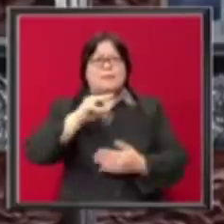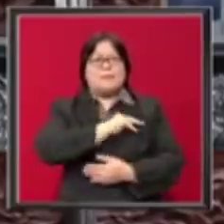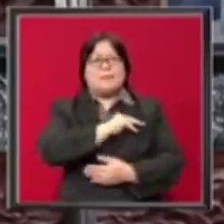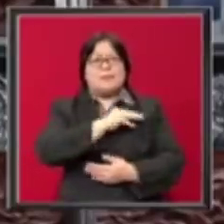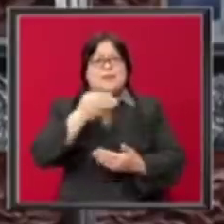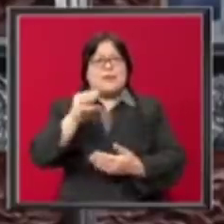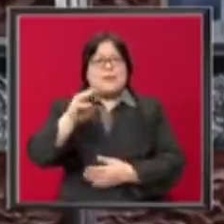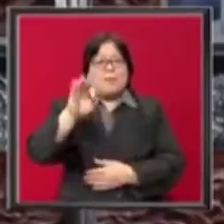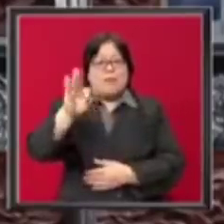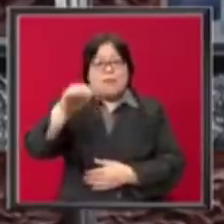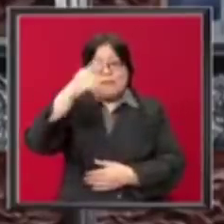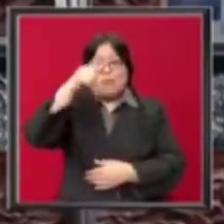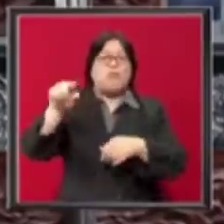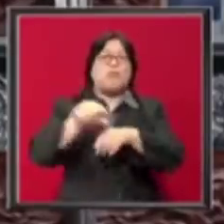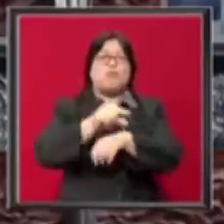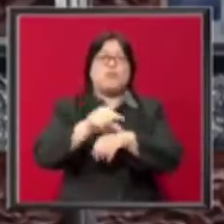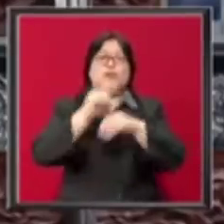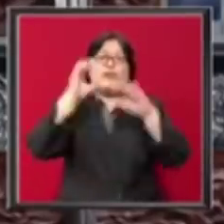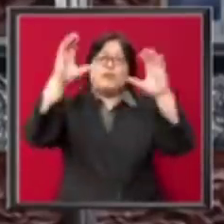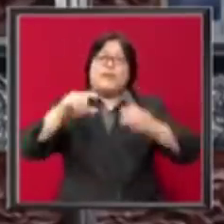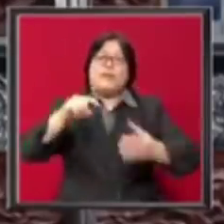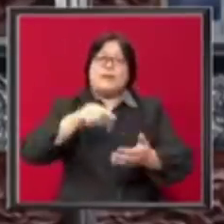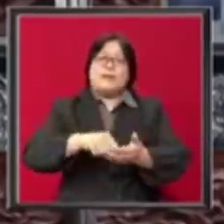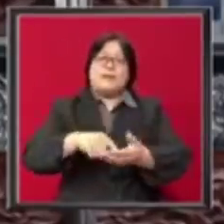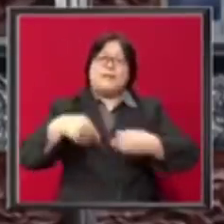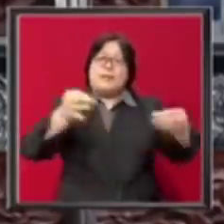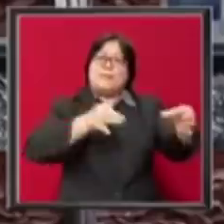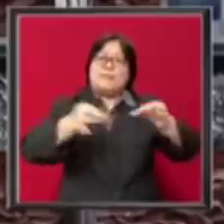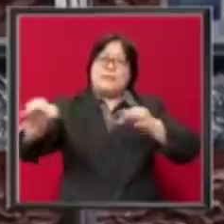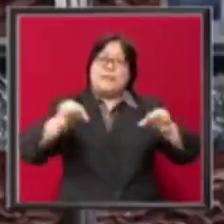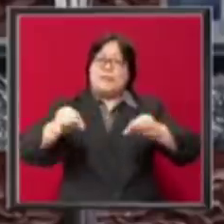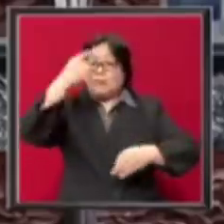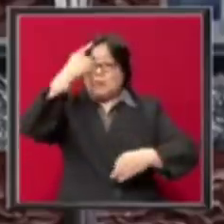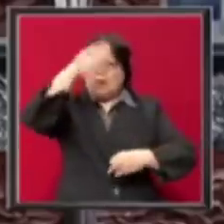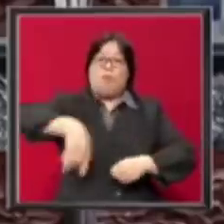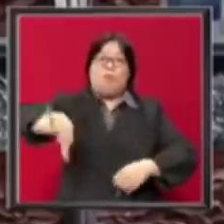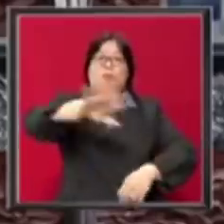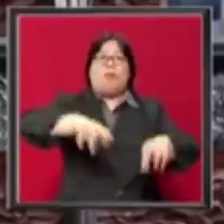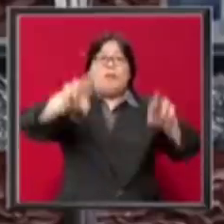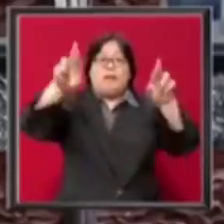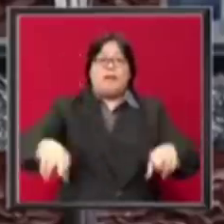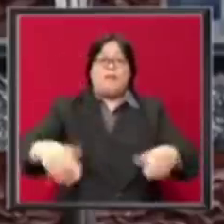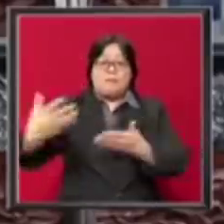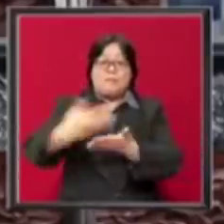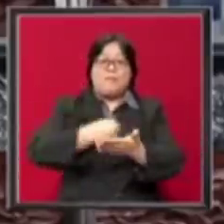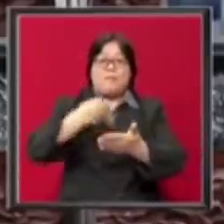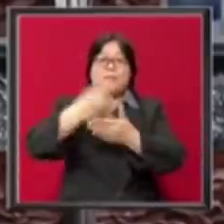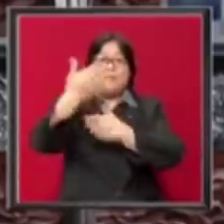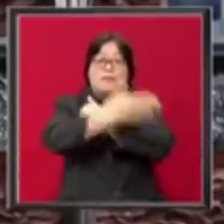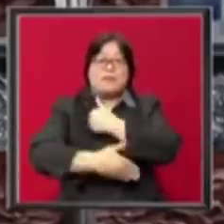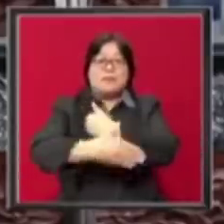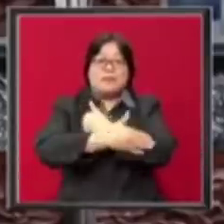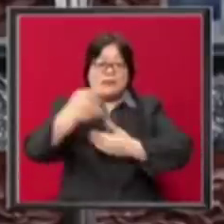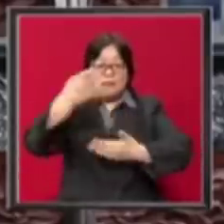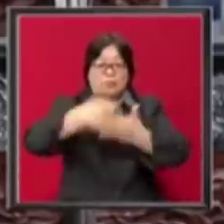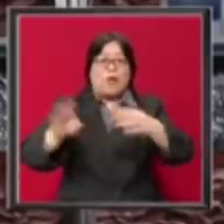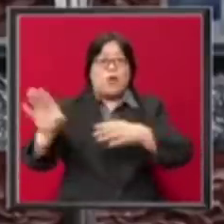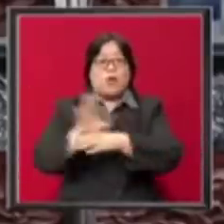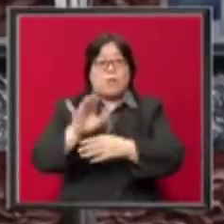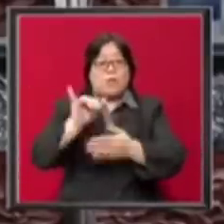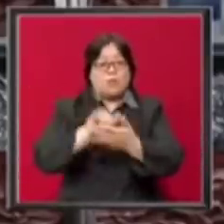Kewangan untuk menggunakan medan ini memberi penjelasan kepada rakyat bahawa pendapatan negara dari cukai korporat